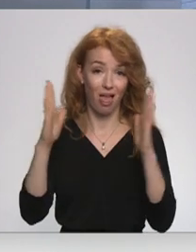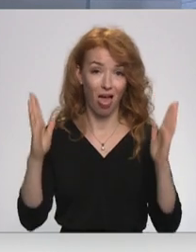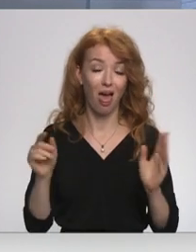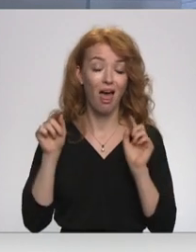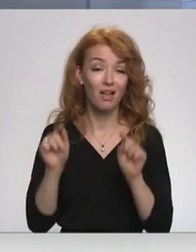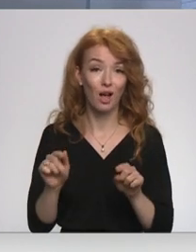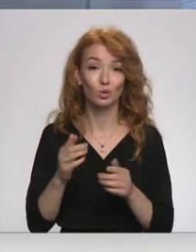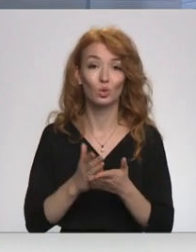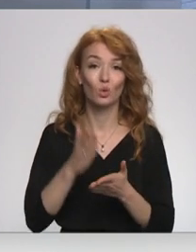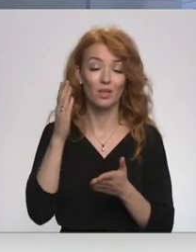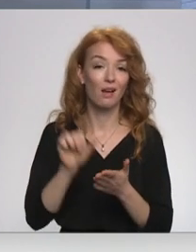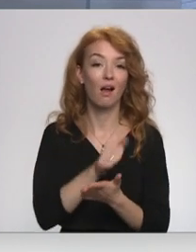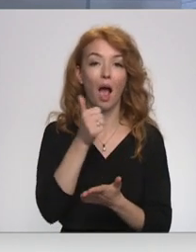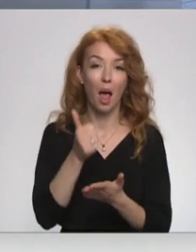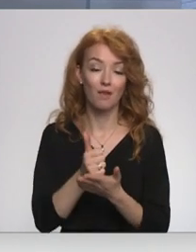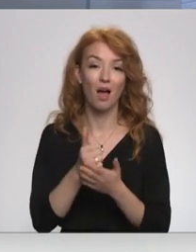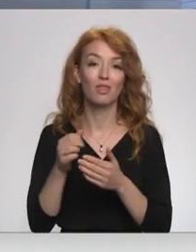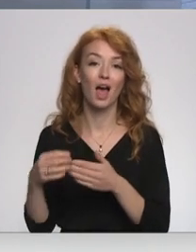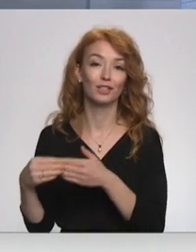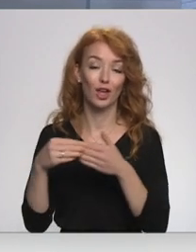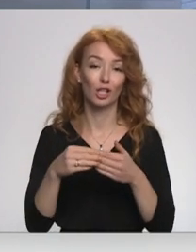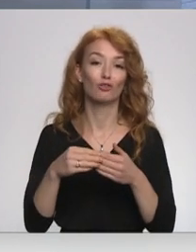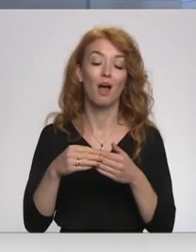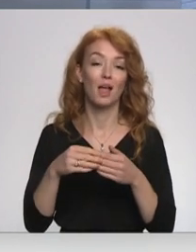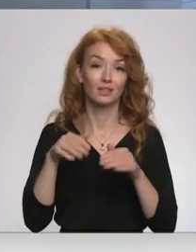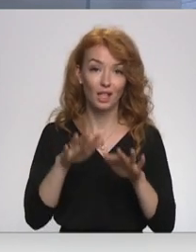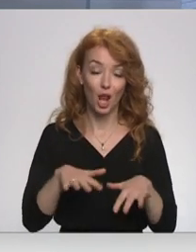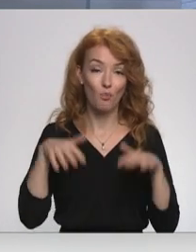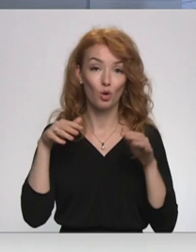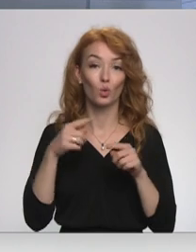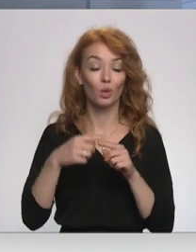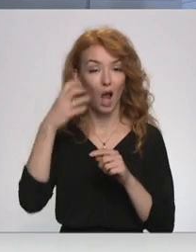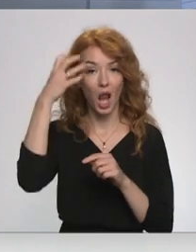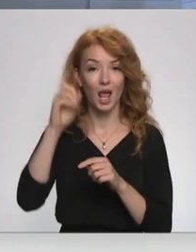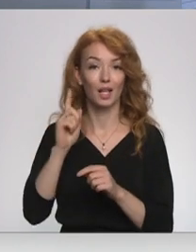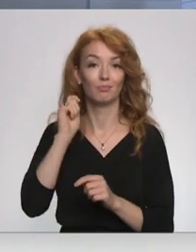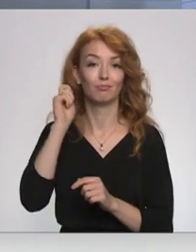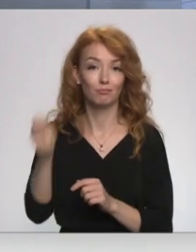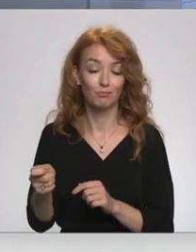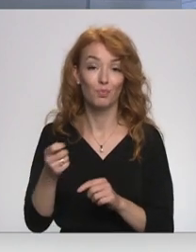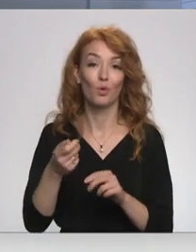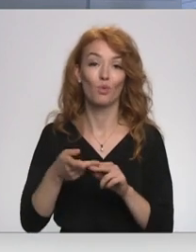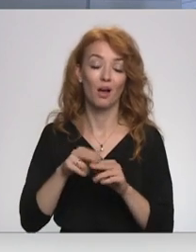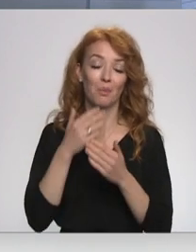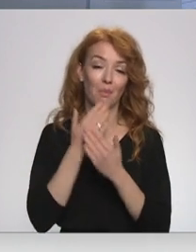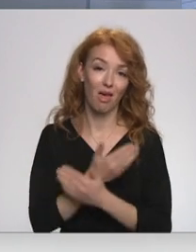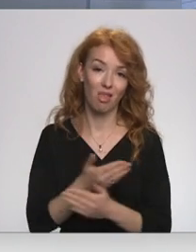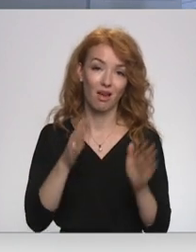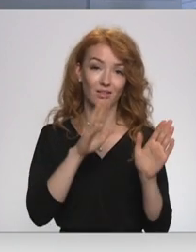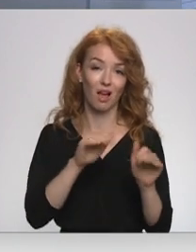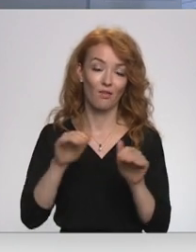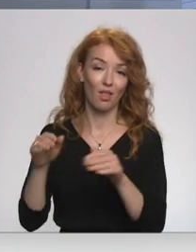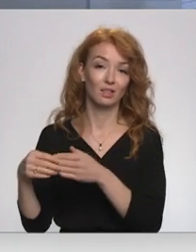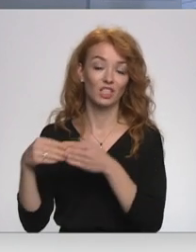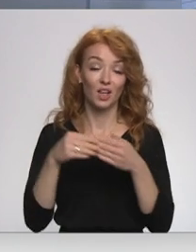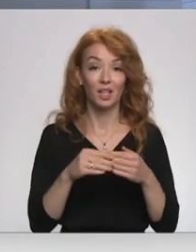ēkas, nu, kur notika galvenā izvadīšanas ceremonija, kur karaliene ir kronēta, laulāta un tagad izvadīta pēdējā gaitā.